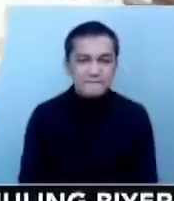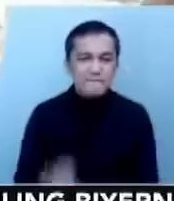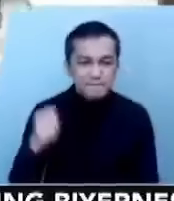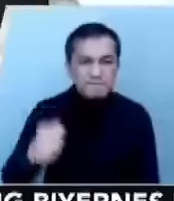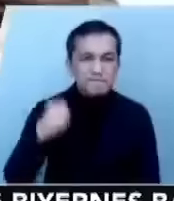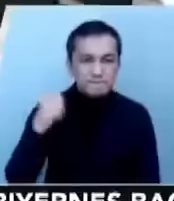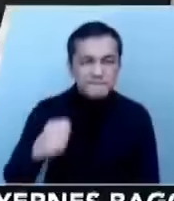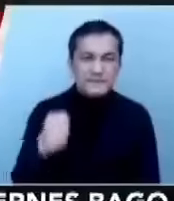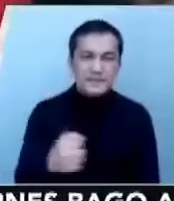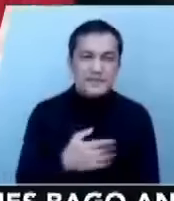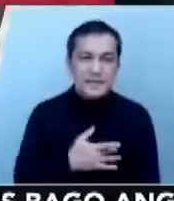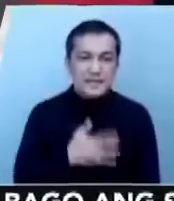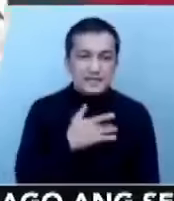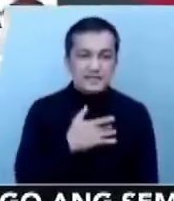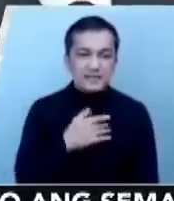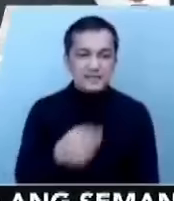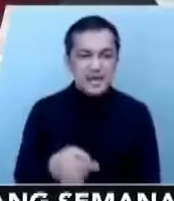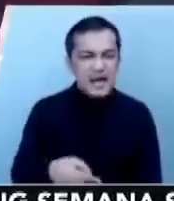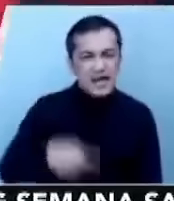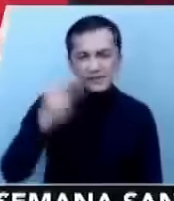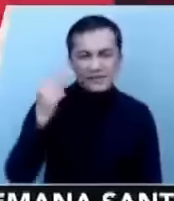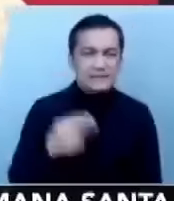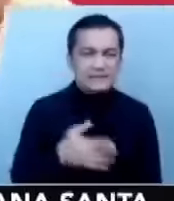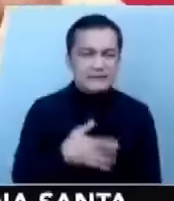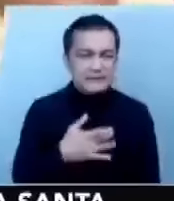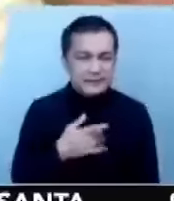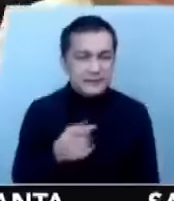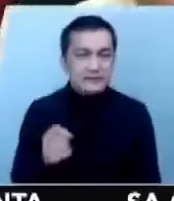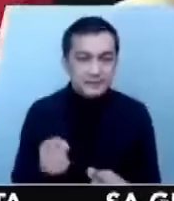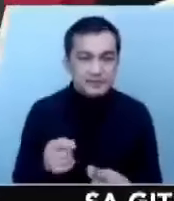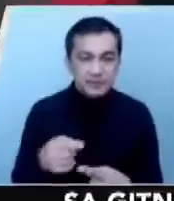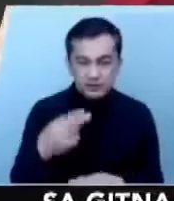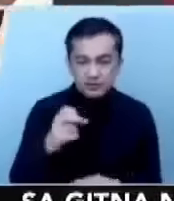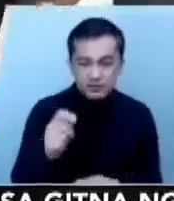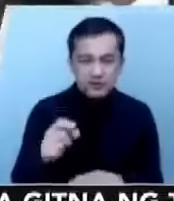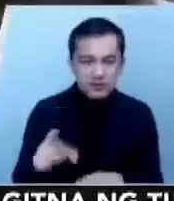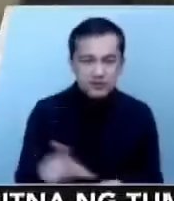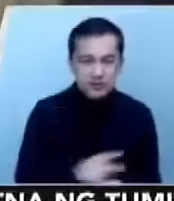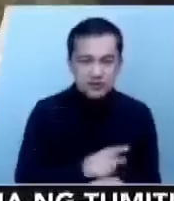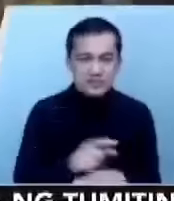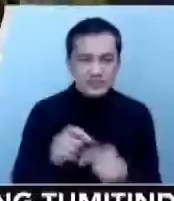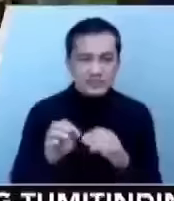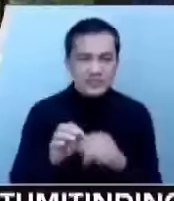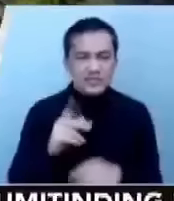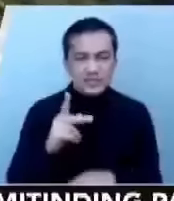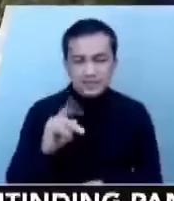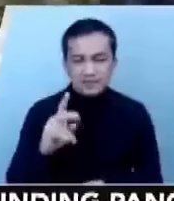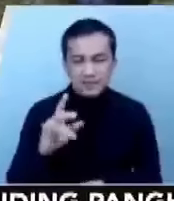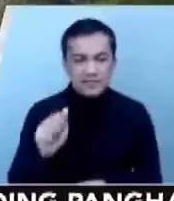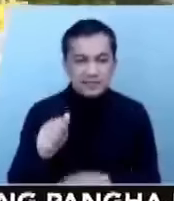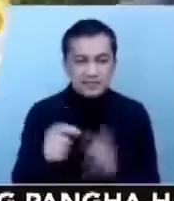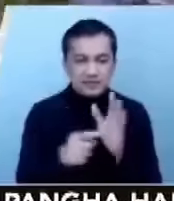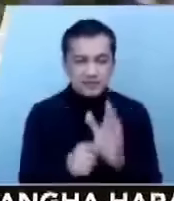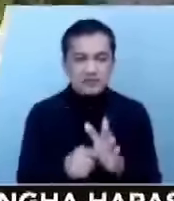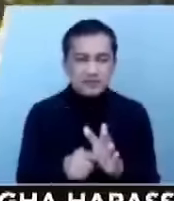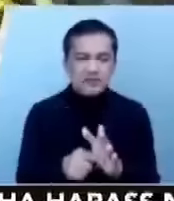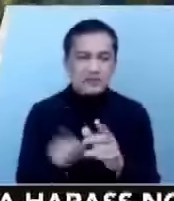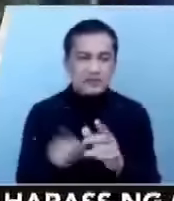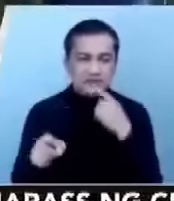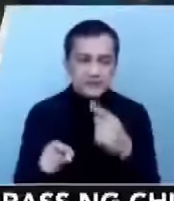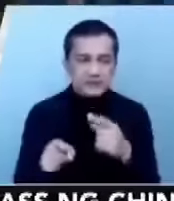Ramdam pa rin ng hype hanggang ngayon, lalo sa host ng longest-running kapamilya noontime show, ang isa sa mainstay na si Kim